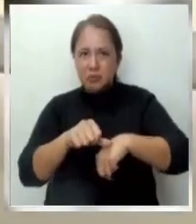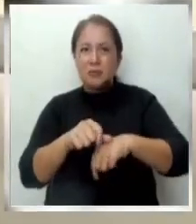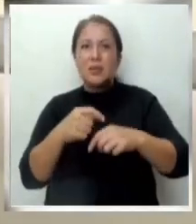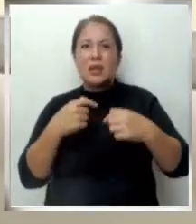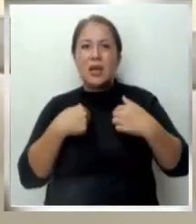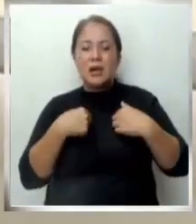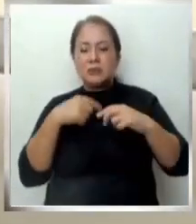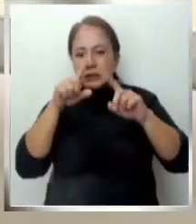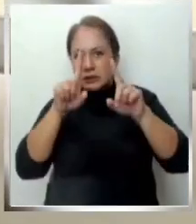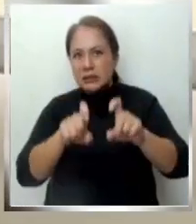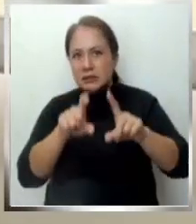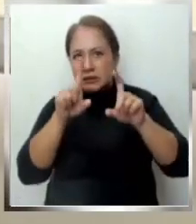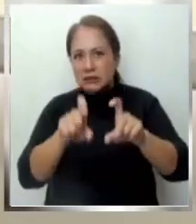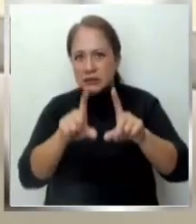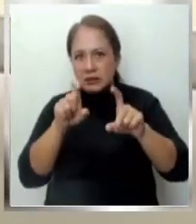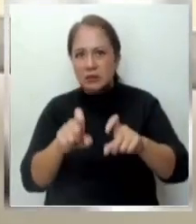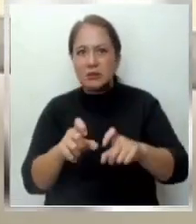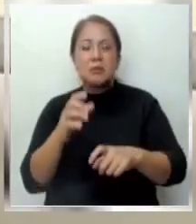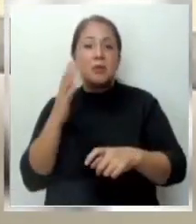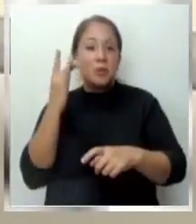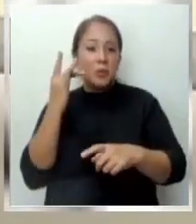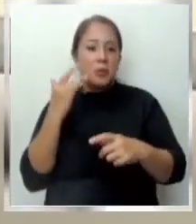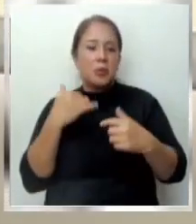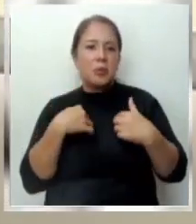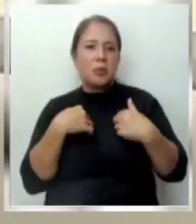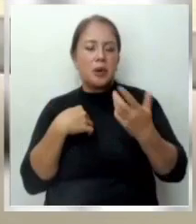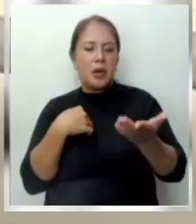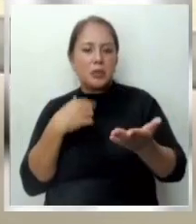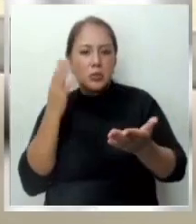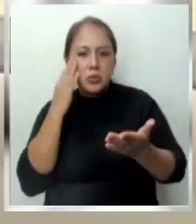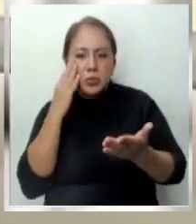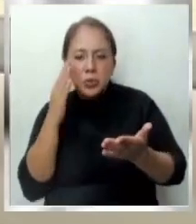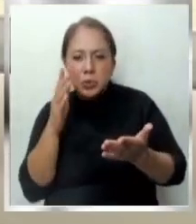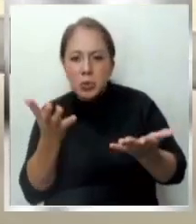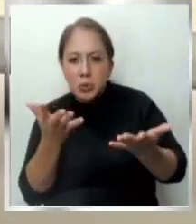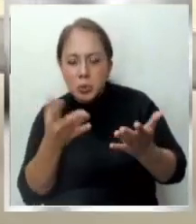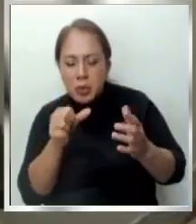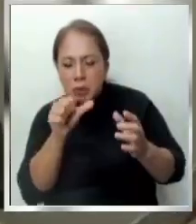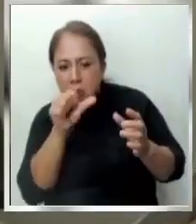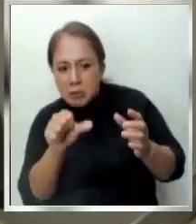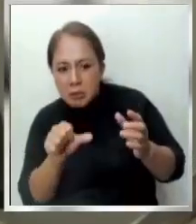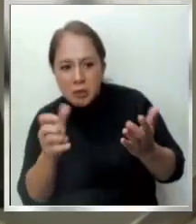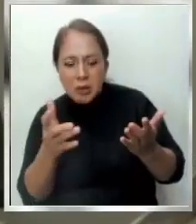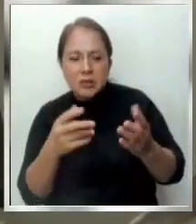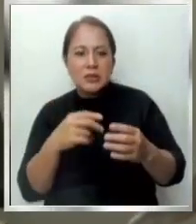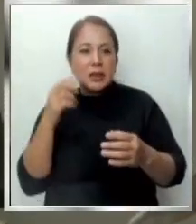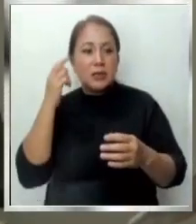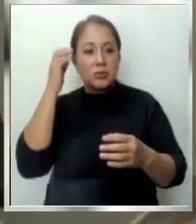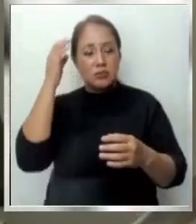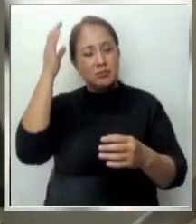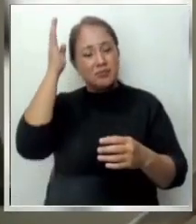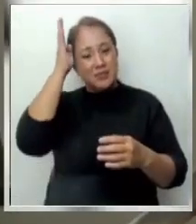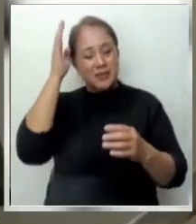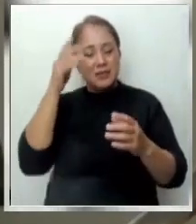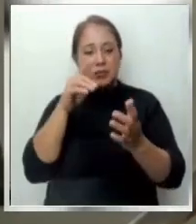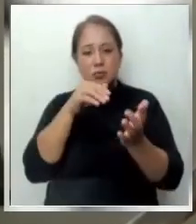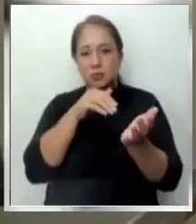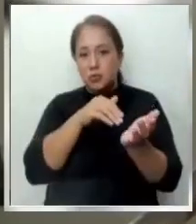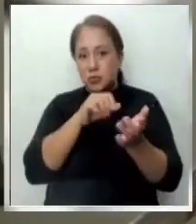tests para po makita po ng lokasyon kung saan po o-opera yung neurosurgeon. Payo naman ni Doc sa mga